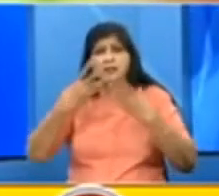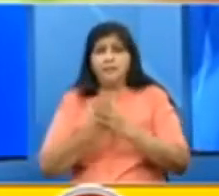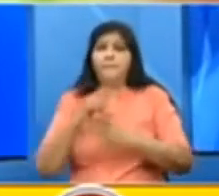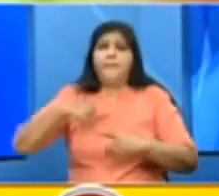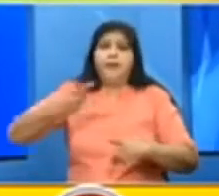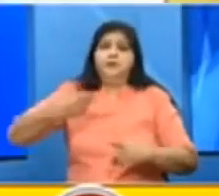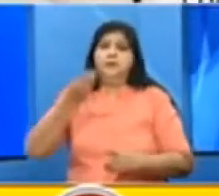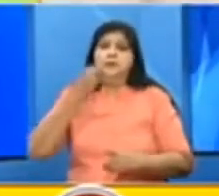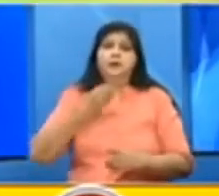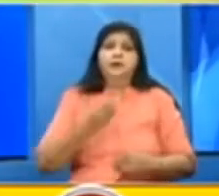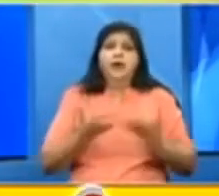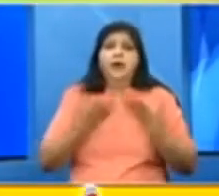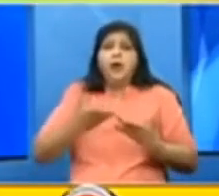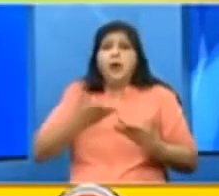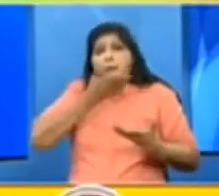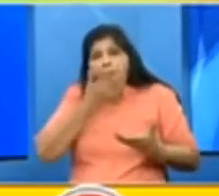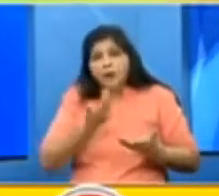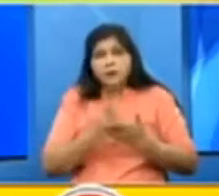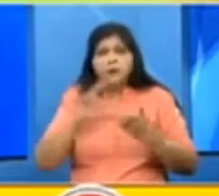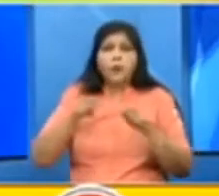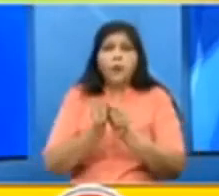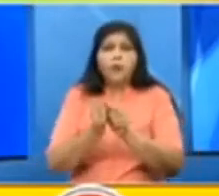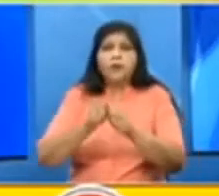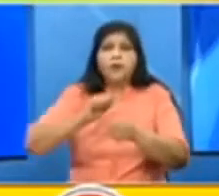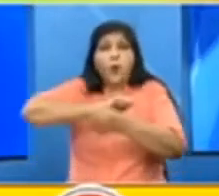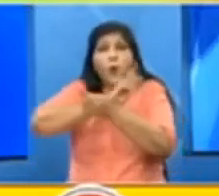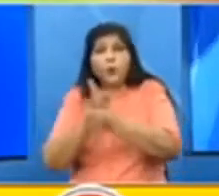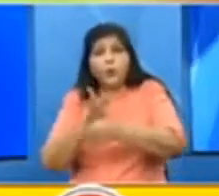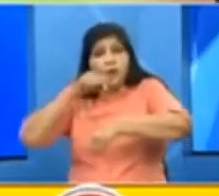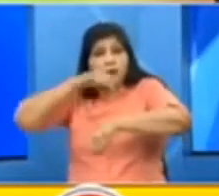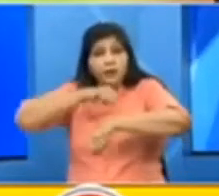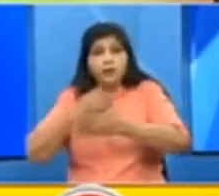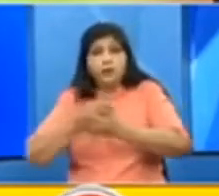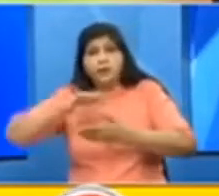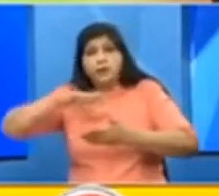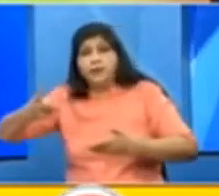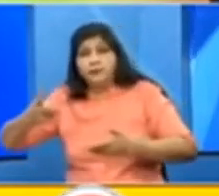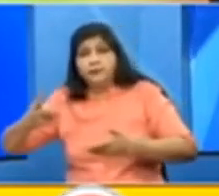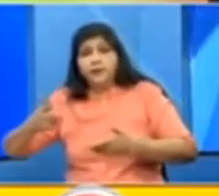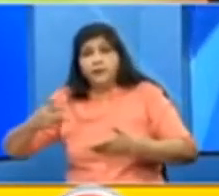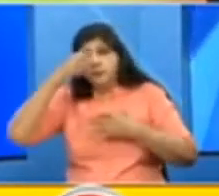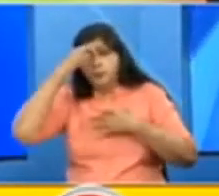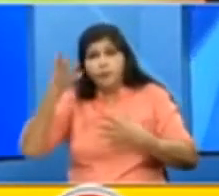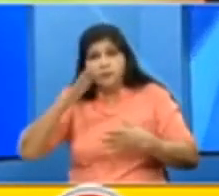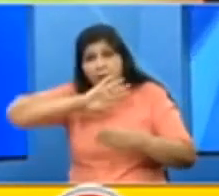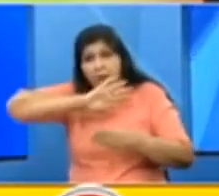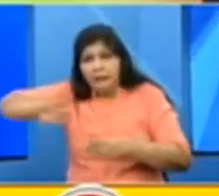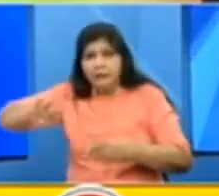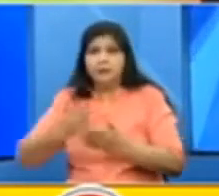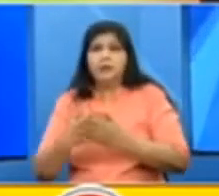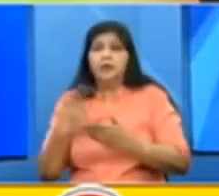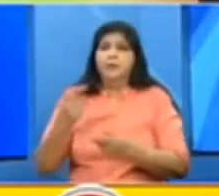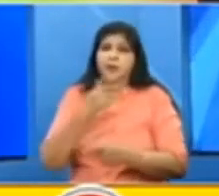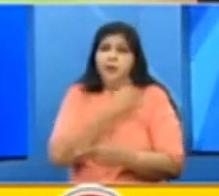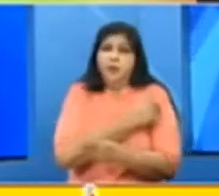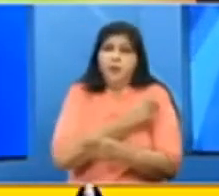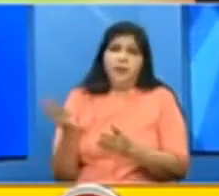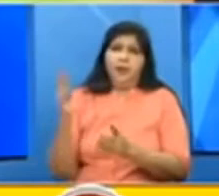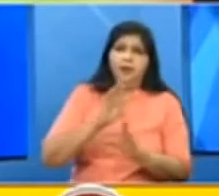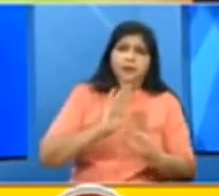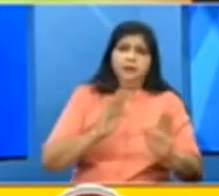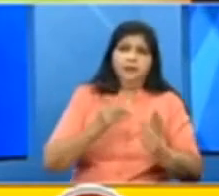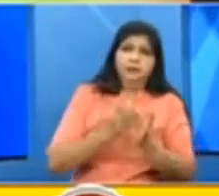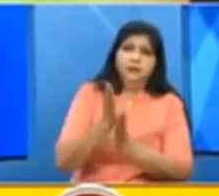रहें। कोरोना संक्रमण के समय में हम अन्य बीमारियों से दूर रहें, हमें अस्पताल के चक्कर न लगाने